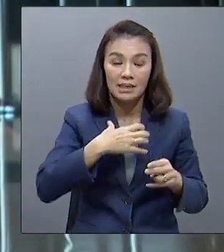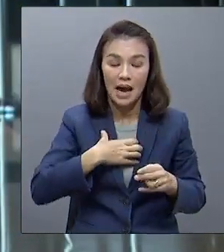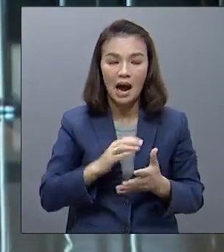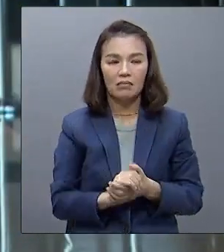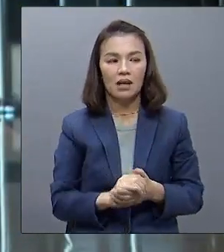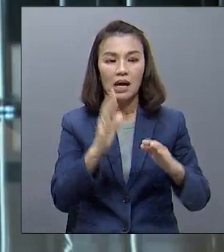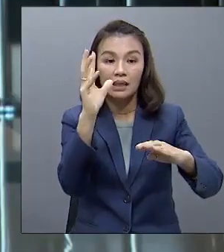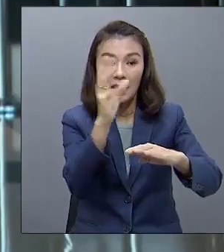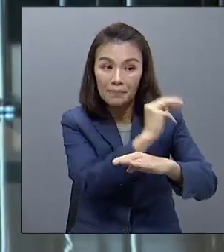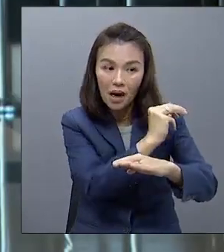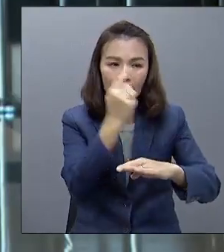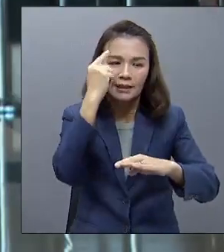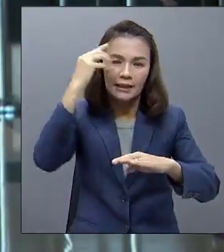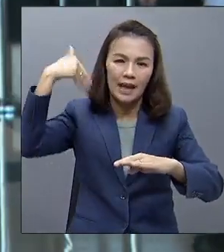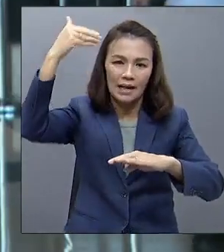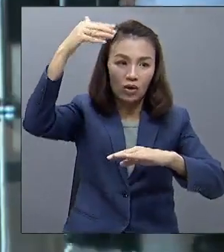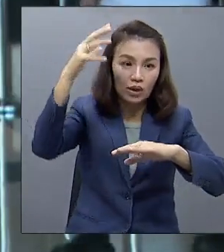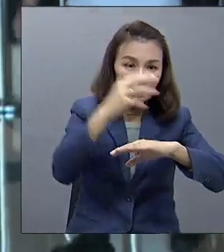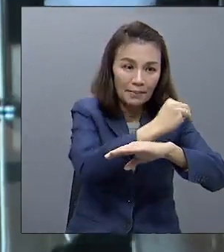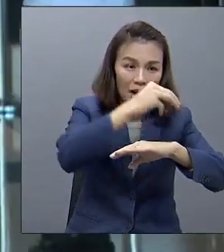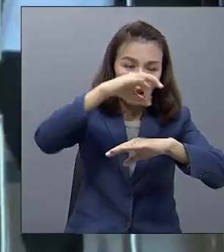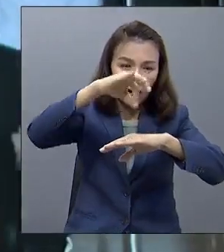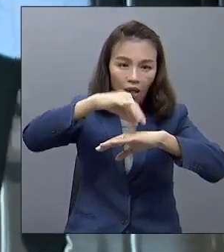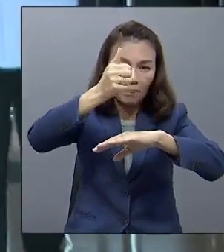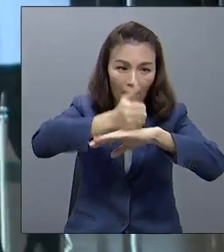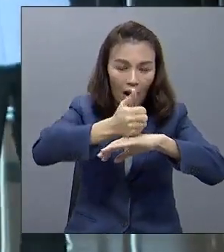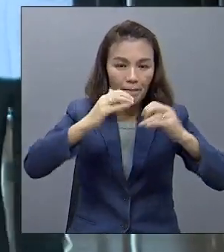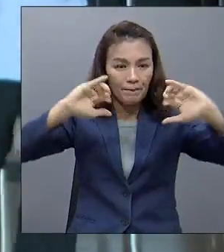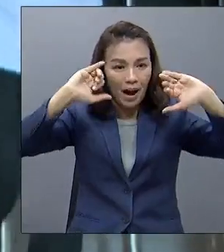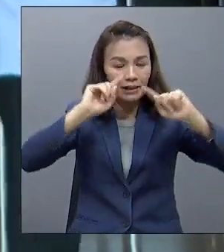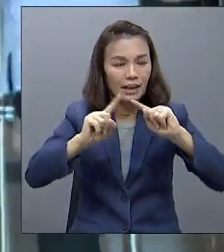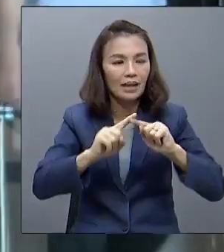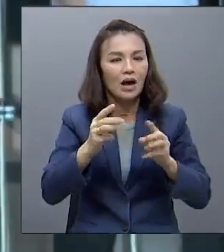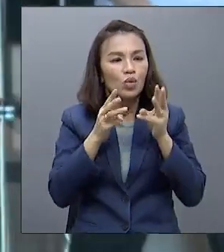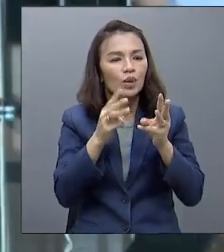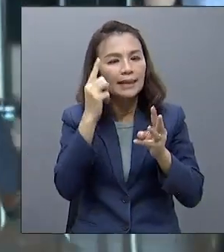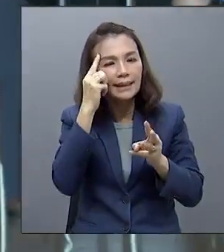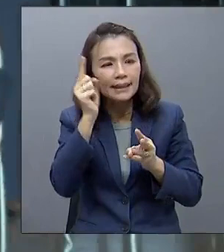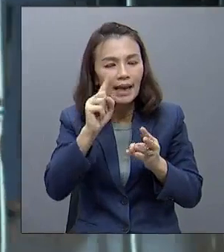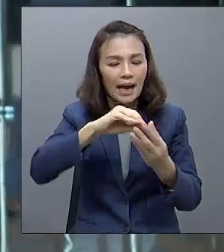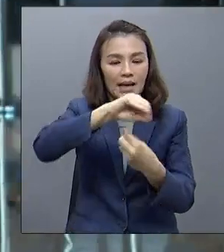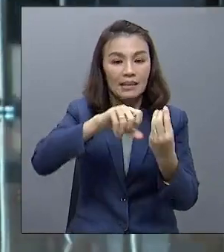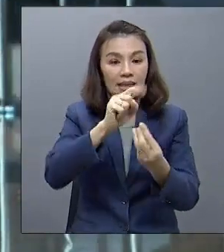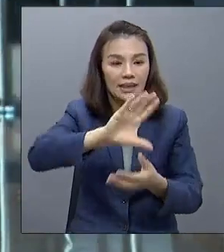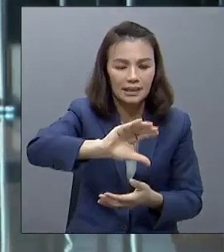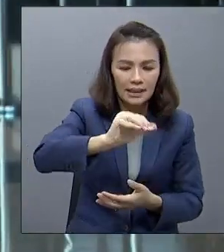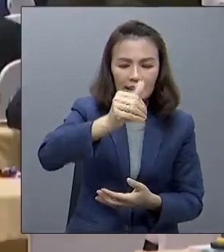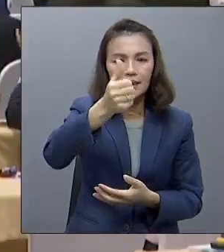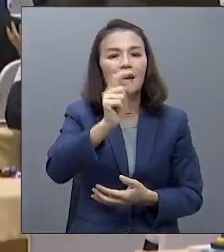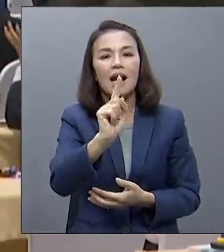ที่กำลังจะมาเป็นรัฐบาลในอนาคตว่าจะมีแนวคิดหรือว่าวิธีการที่จะทำยังไงฟื้นฟูเศรษฐกิจไทยในอนาคตต่อไป